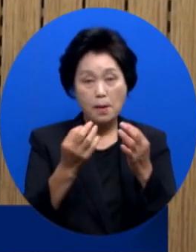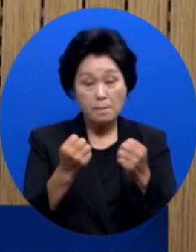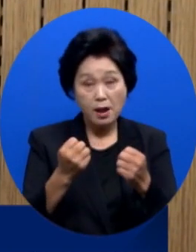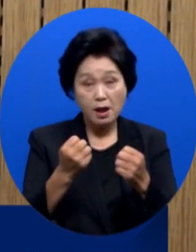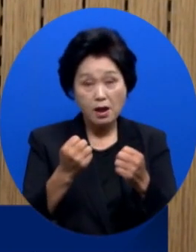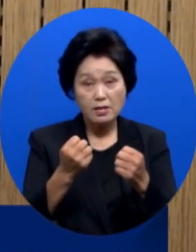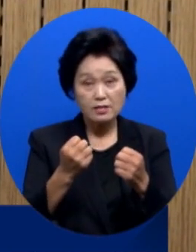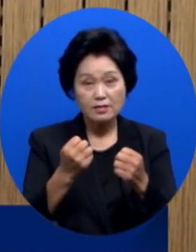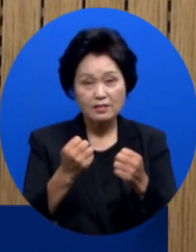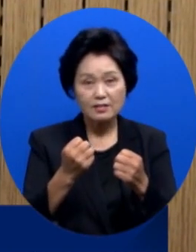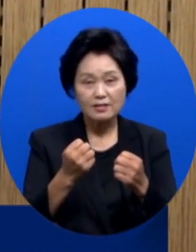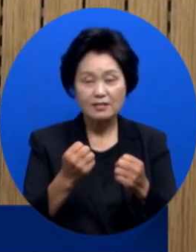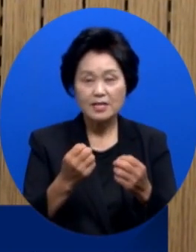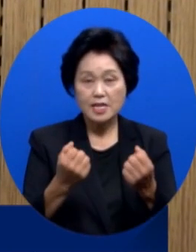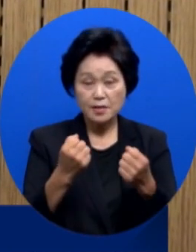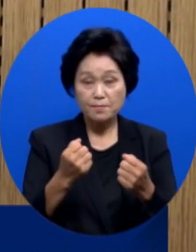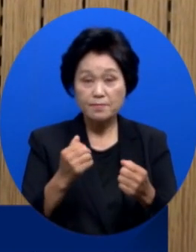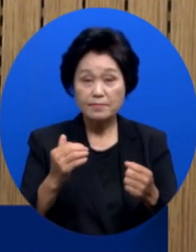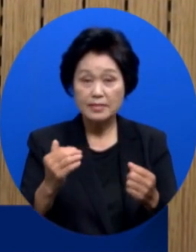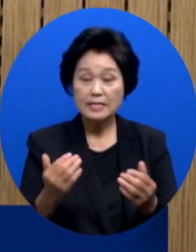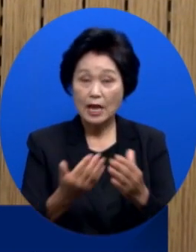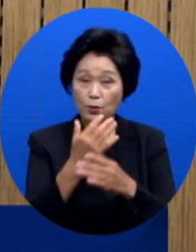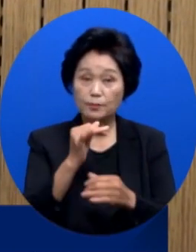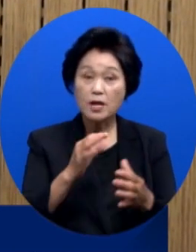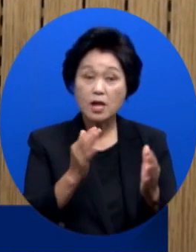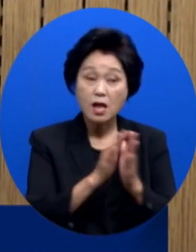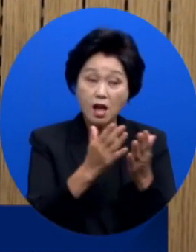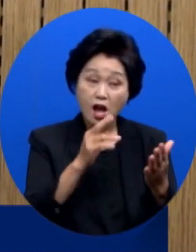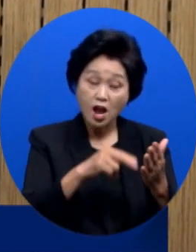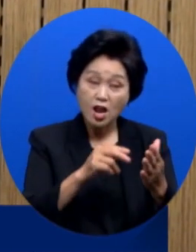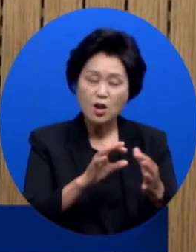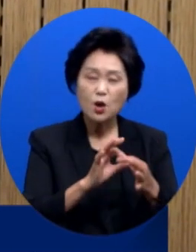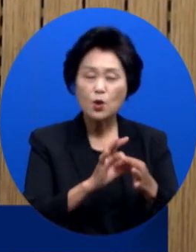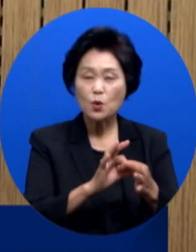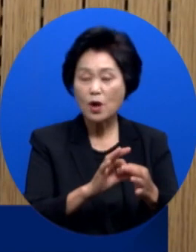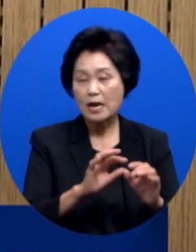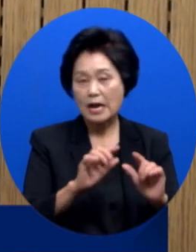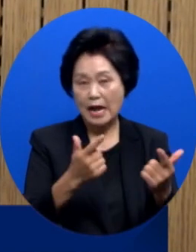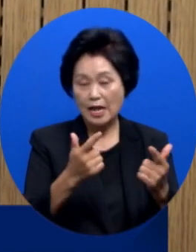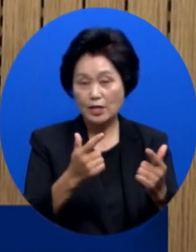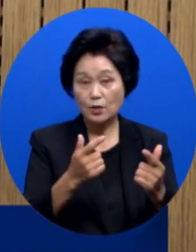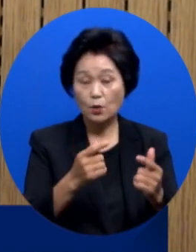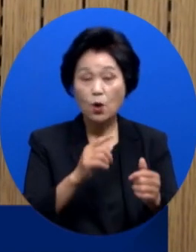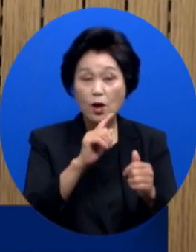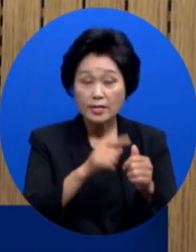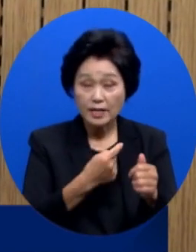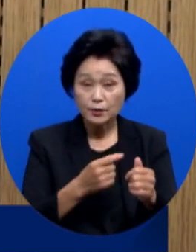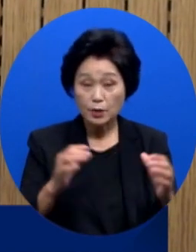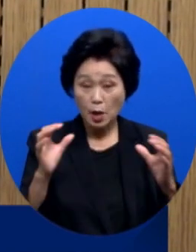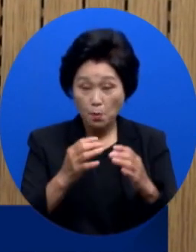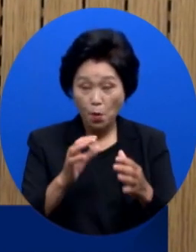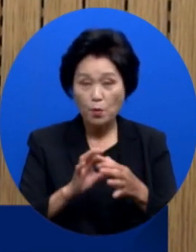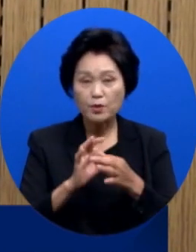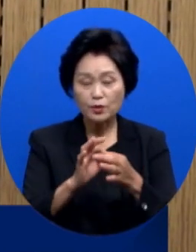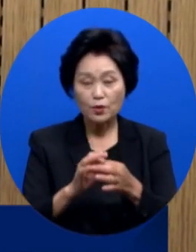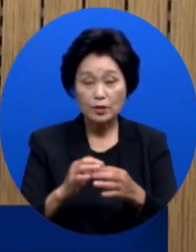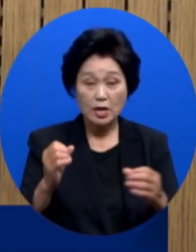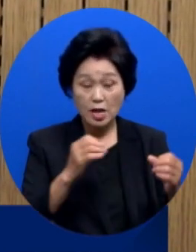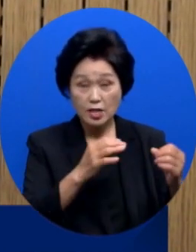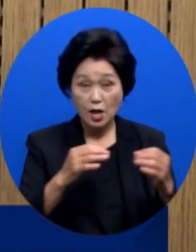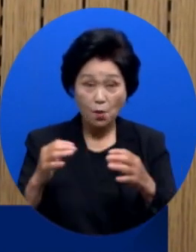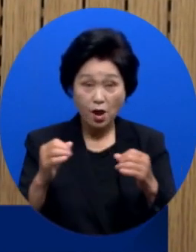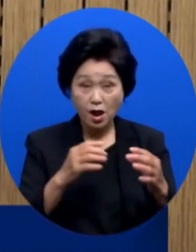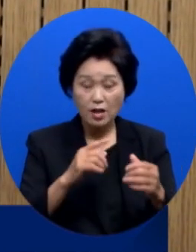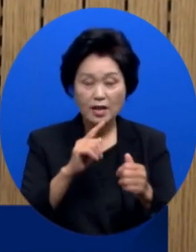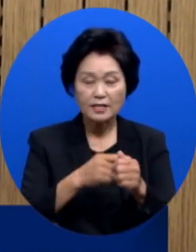관계가 없지만 얘기하다 보니까 가족 얘기가 나오게 되고 또 그 다음에 사용 얘기가 나와서 그 아래서 힐링 되는 것들을 많이